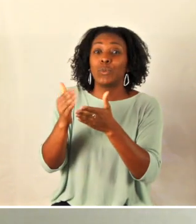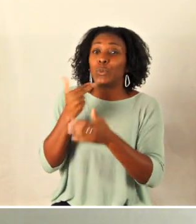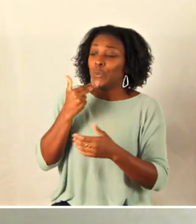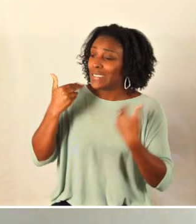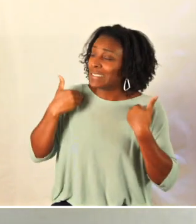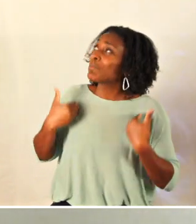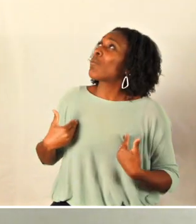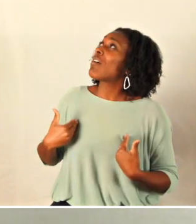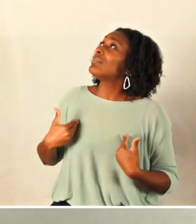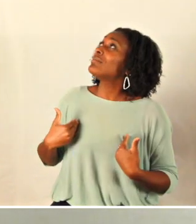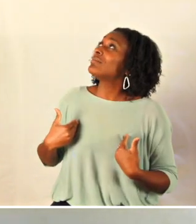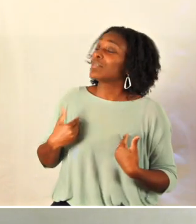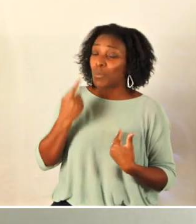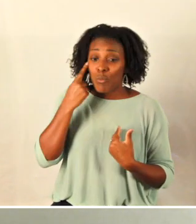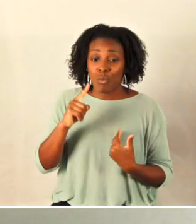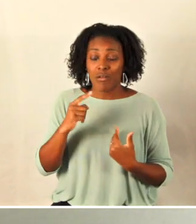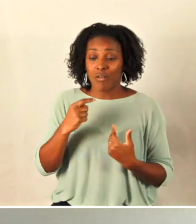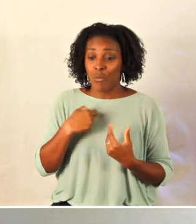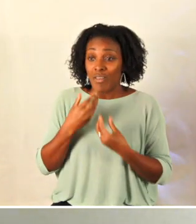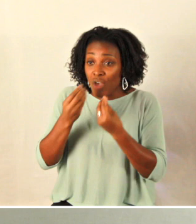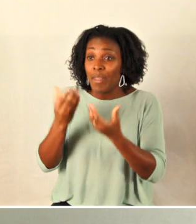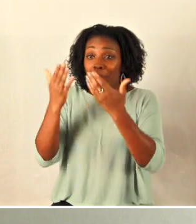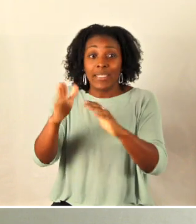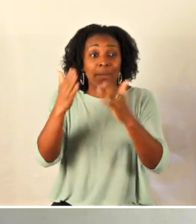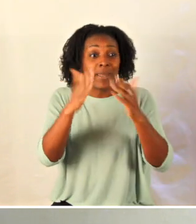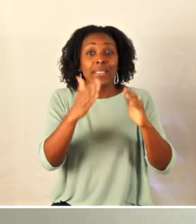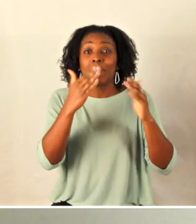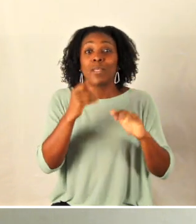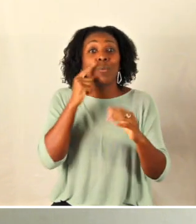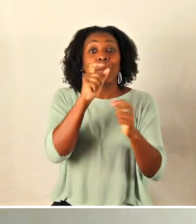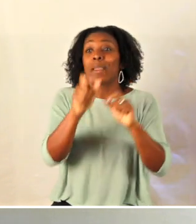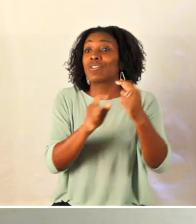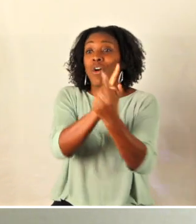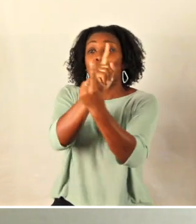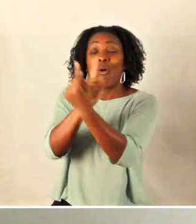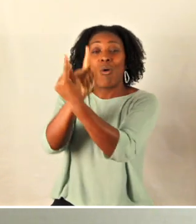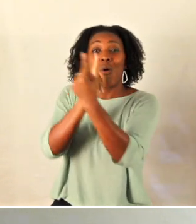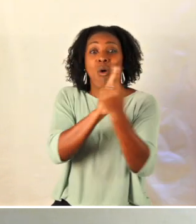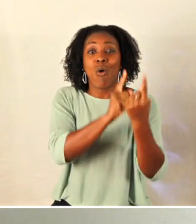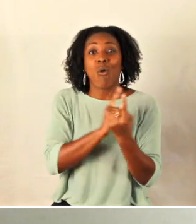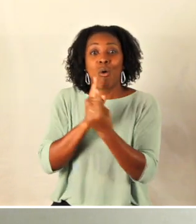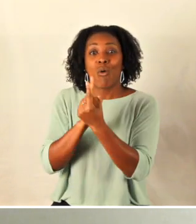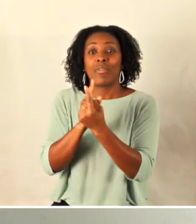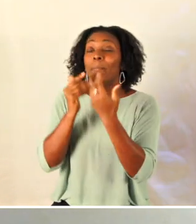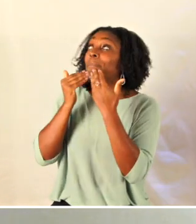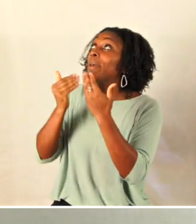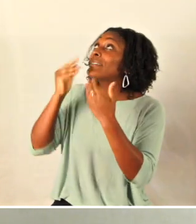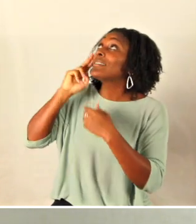Seigneur, afin que je sois une source de bénédiction sur la route de ceux qui ont soif de toi. Merci, Seigneur.